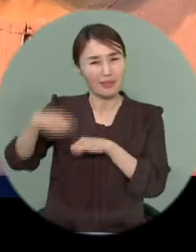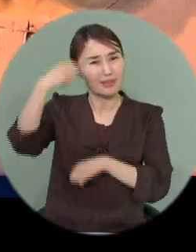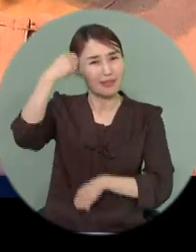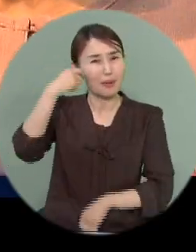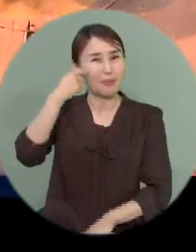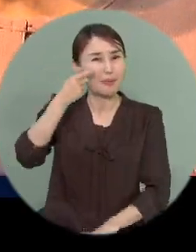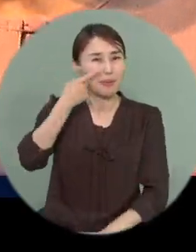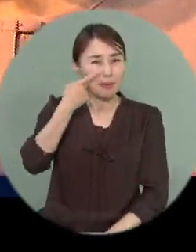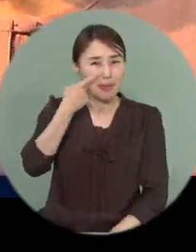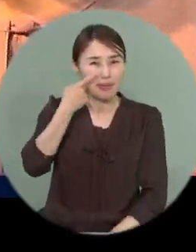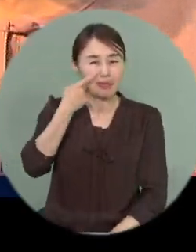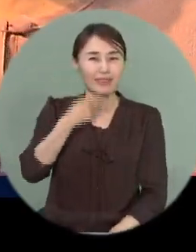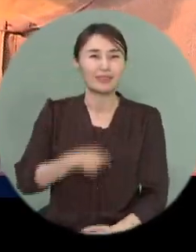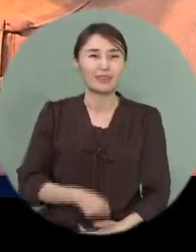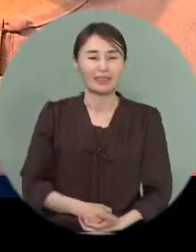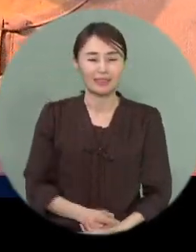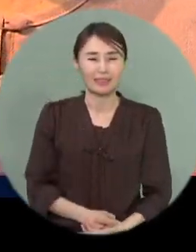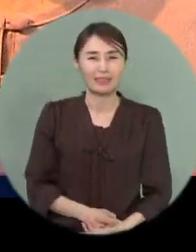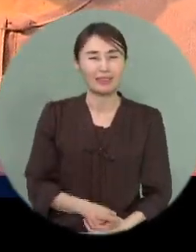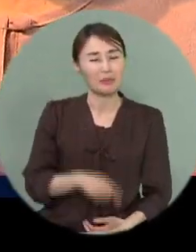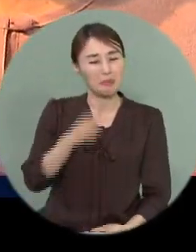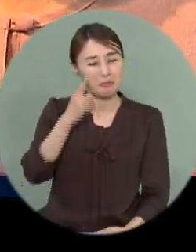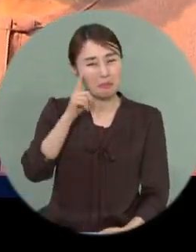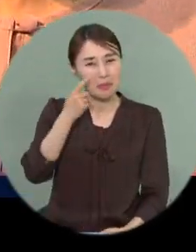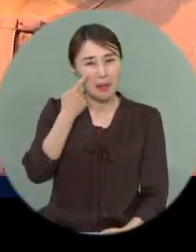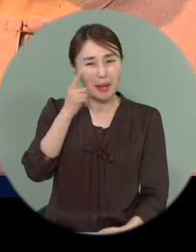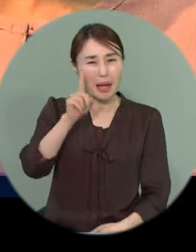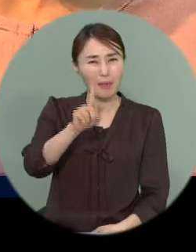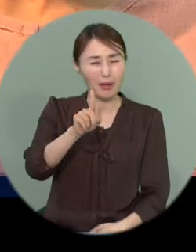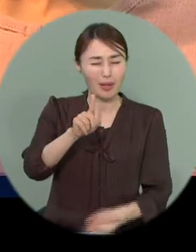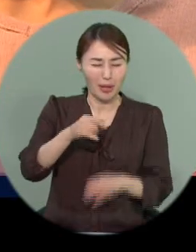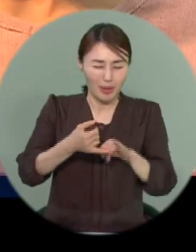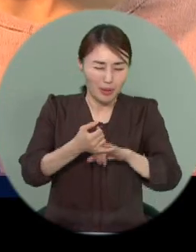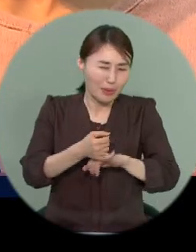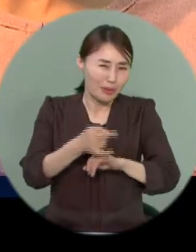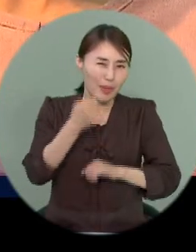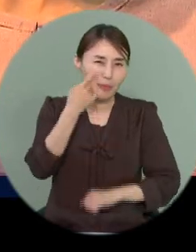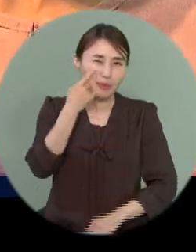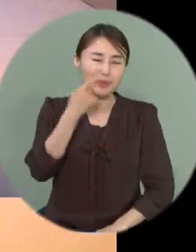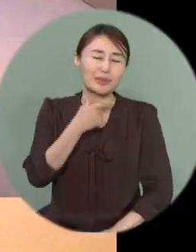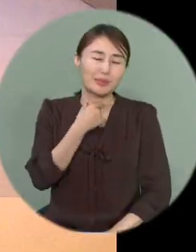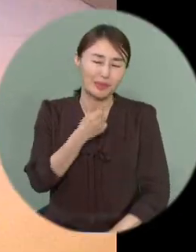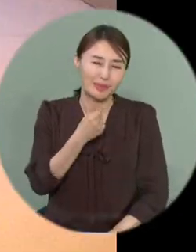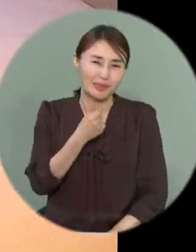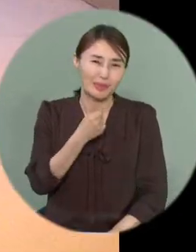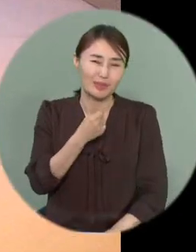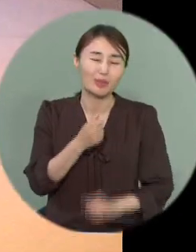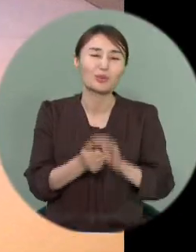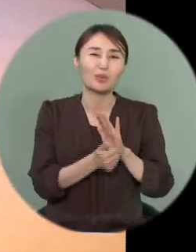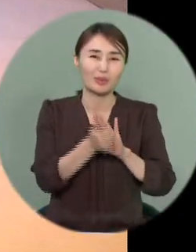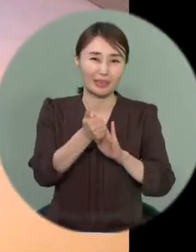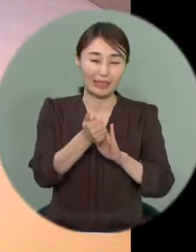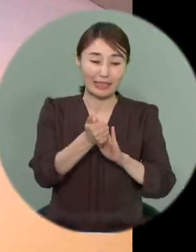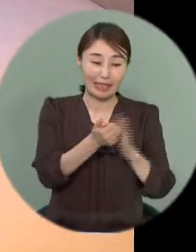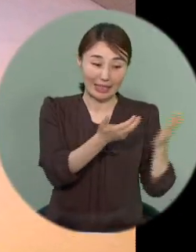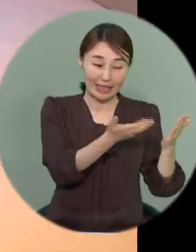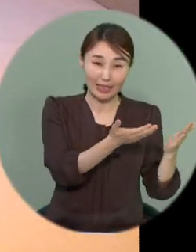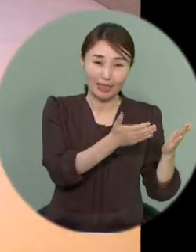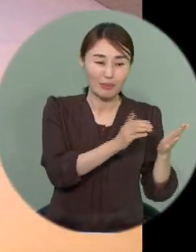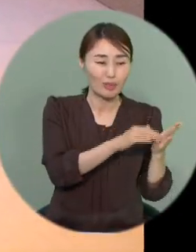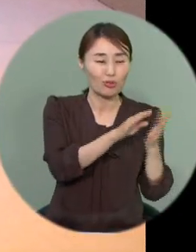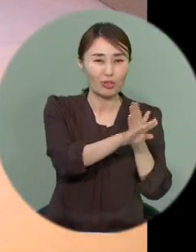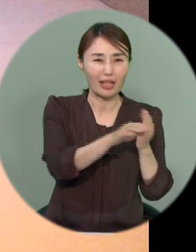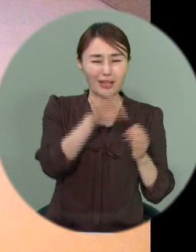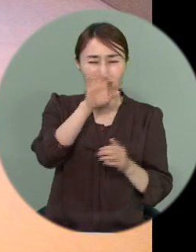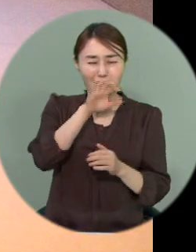그게 한 번쯤은 꼭 해보고 싶은 일 중에 하나였어요. 직장일과 연습을 병행하는